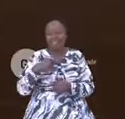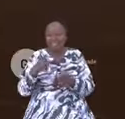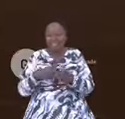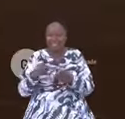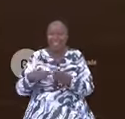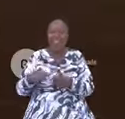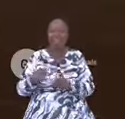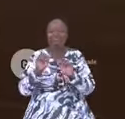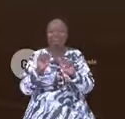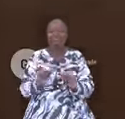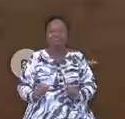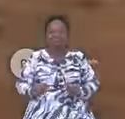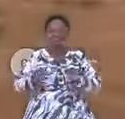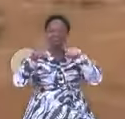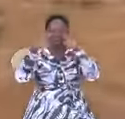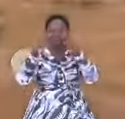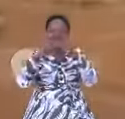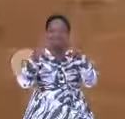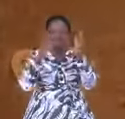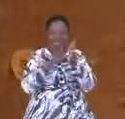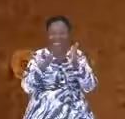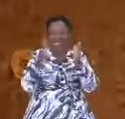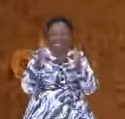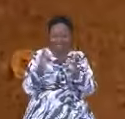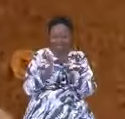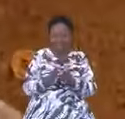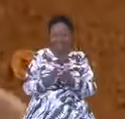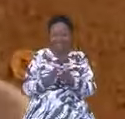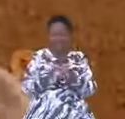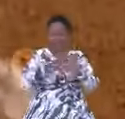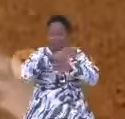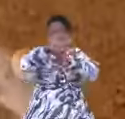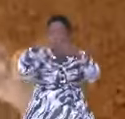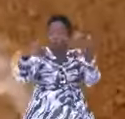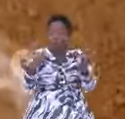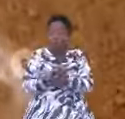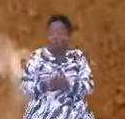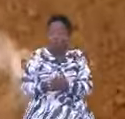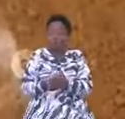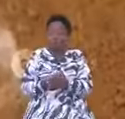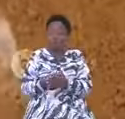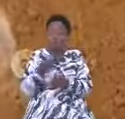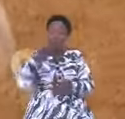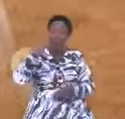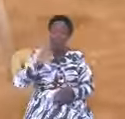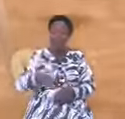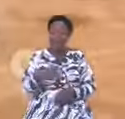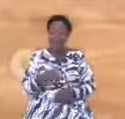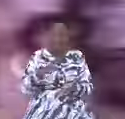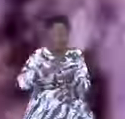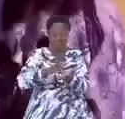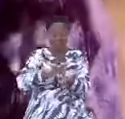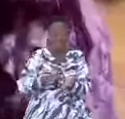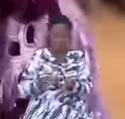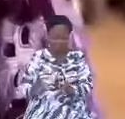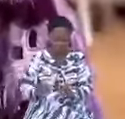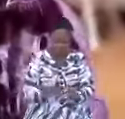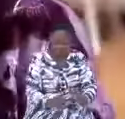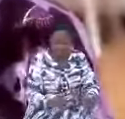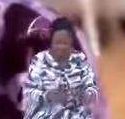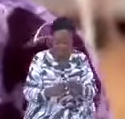j'ai brûlé tout tiens tu me tiens tout brûler quand je faisais